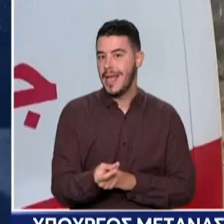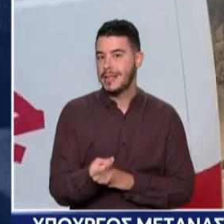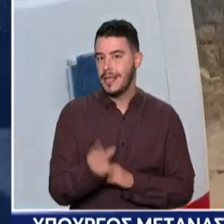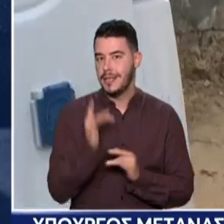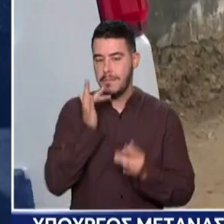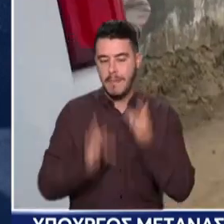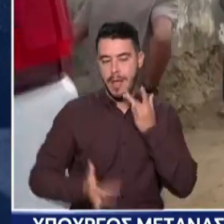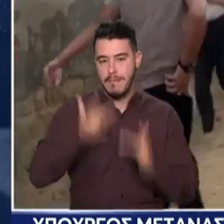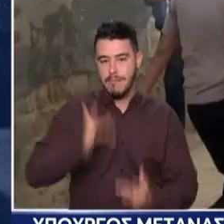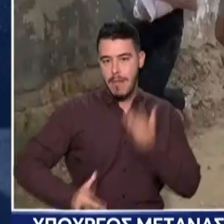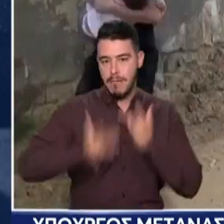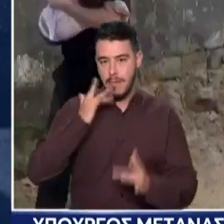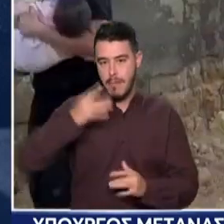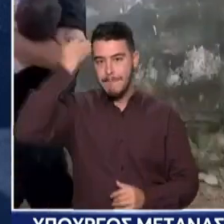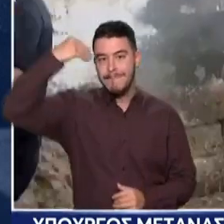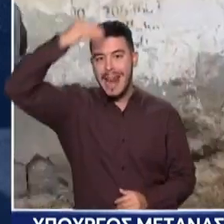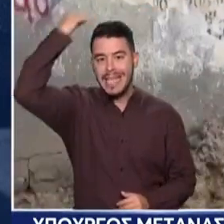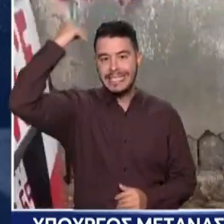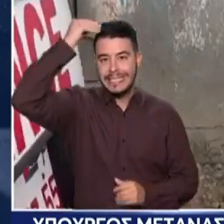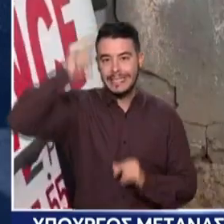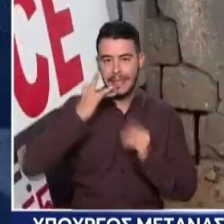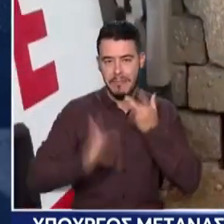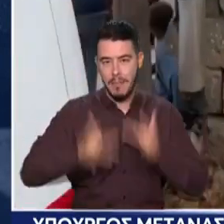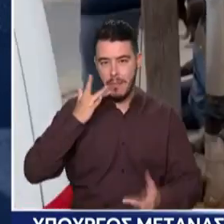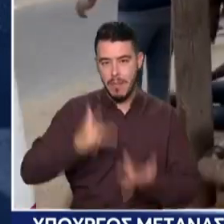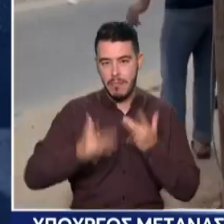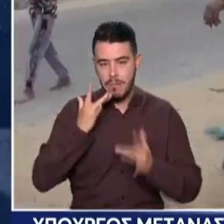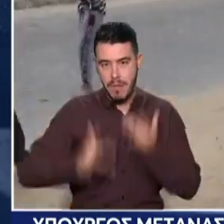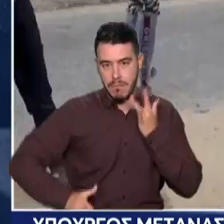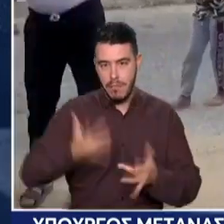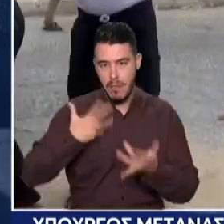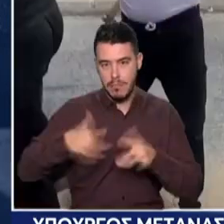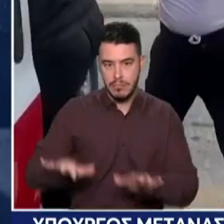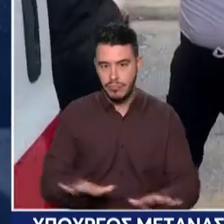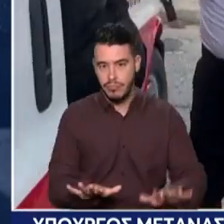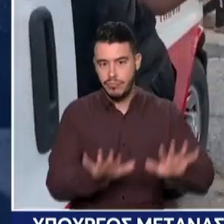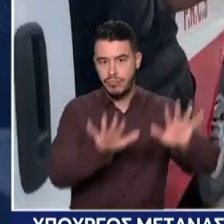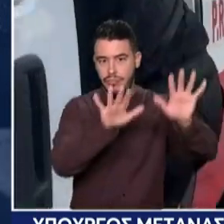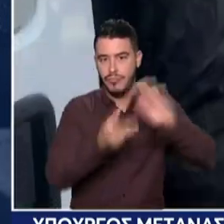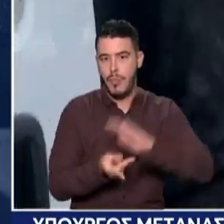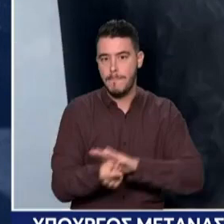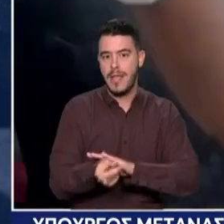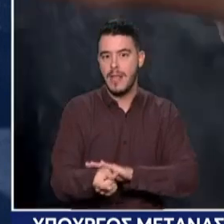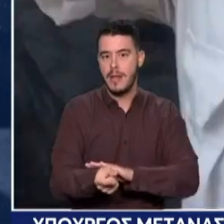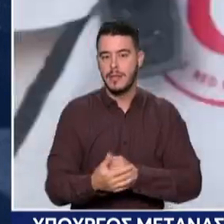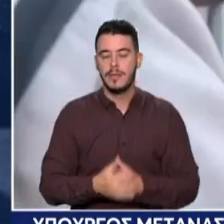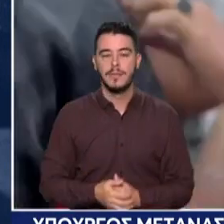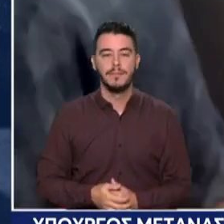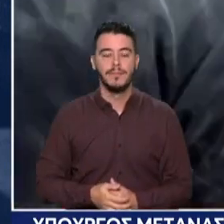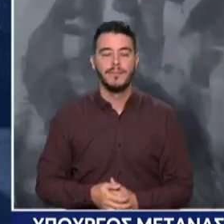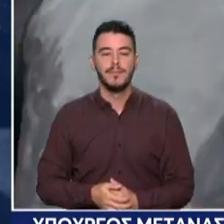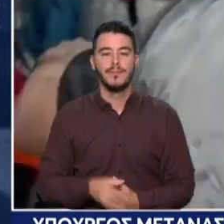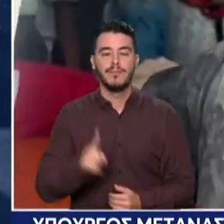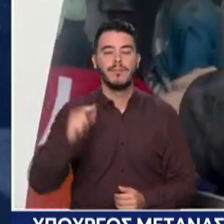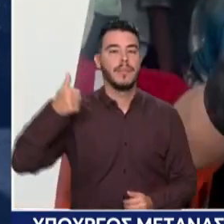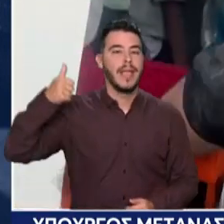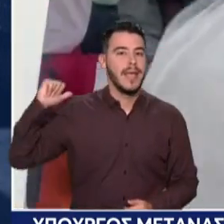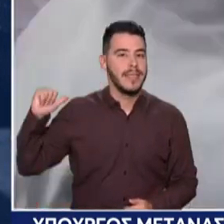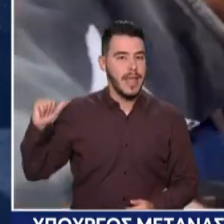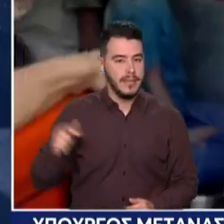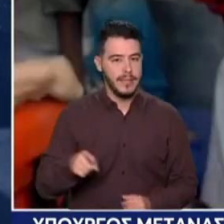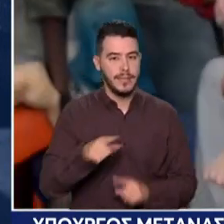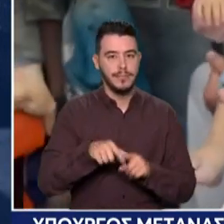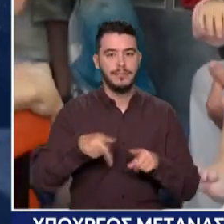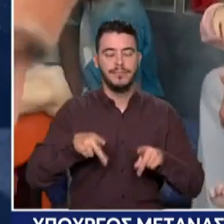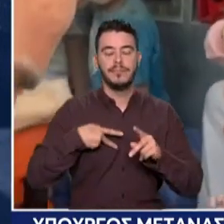από την περιοχή της Γάζας όταν θα αρχίσει η χερσαία επιχείρηση. Κοιτάξτε, χθες ένας Ισραηλινός υπουργός του ξέφυγε